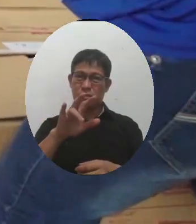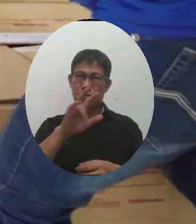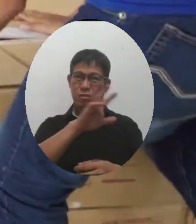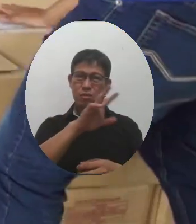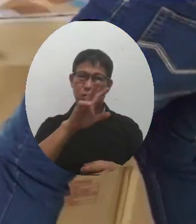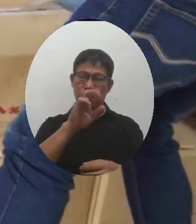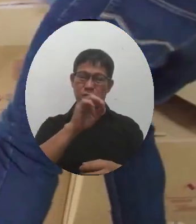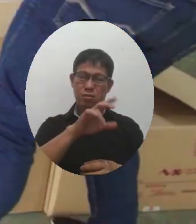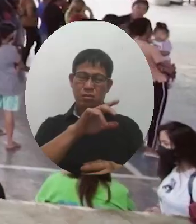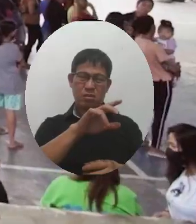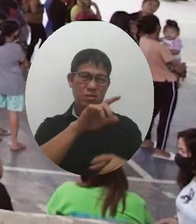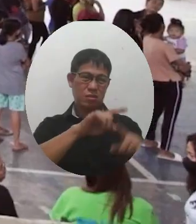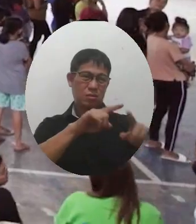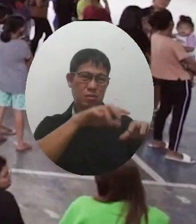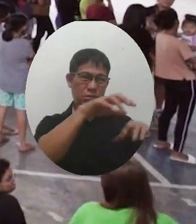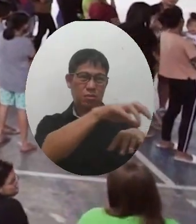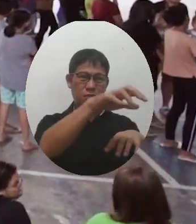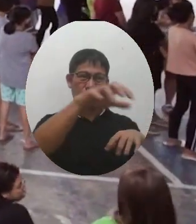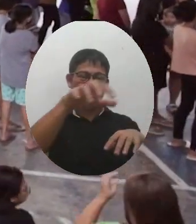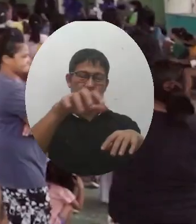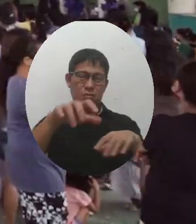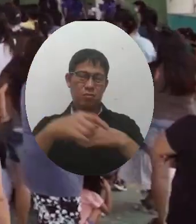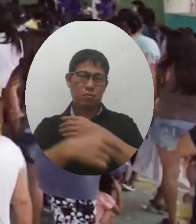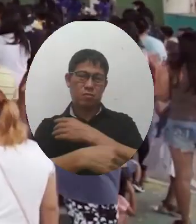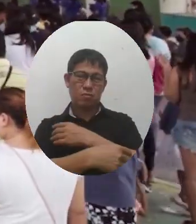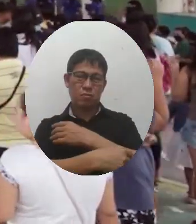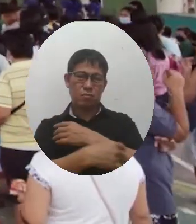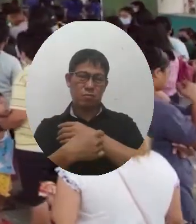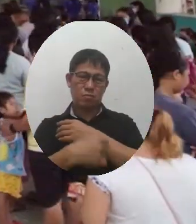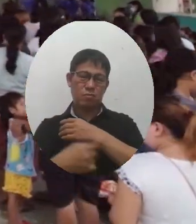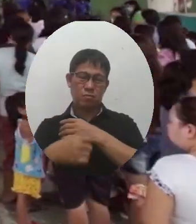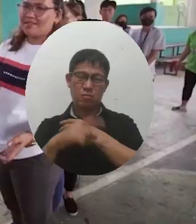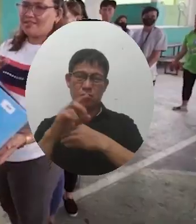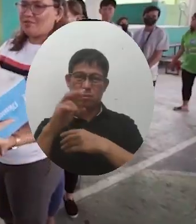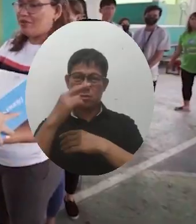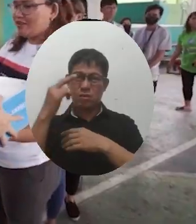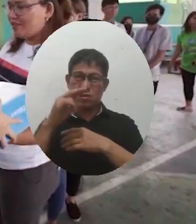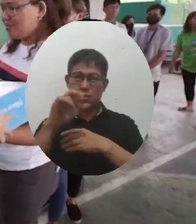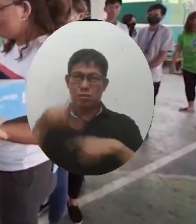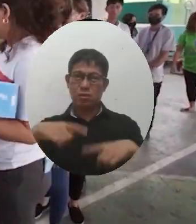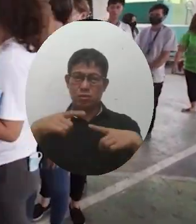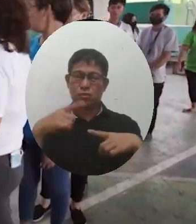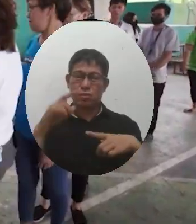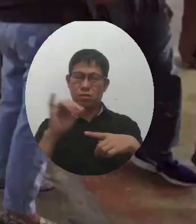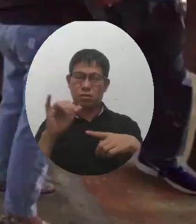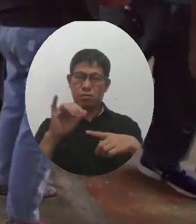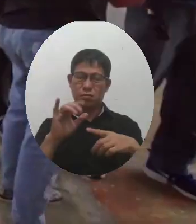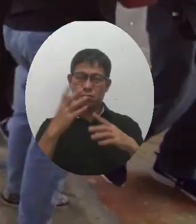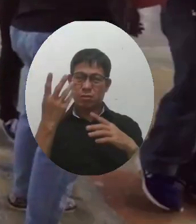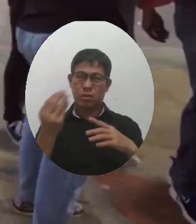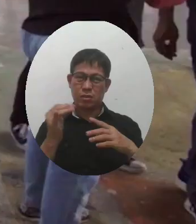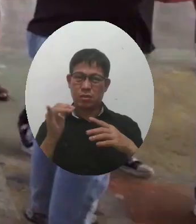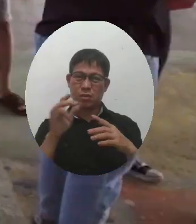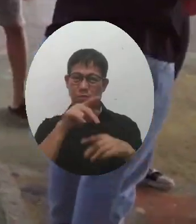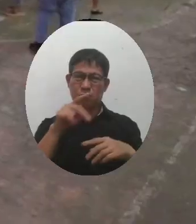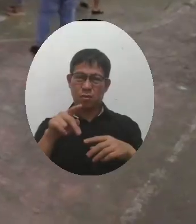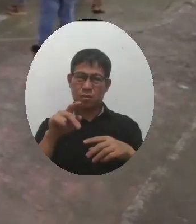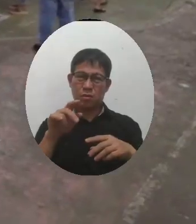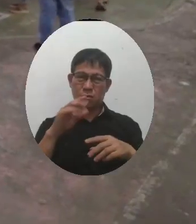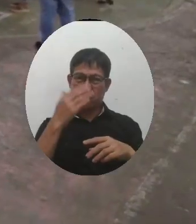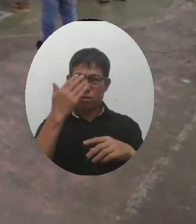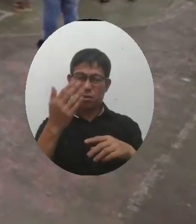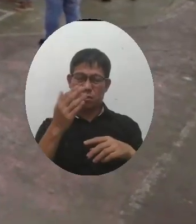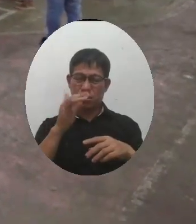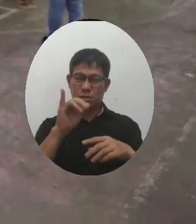na barangay na Zamboanga del Sur, Rizal, Laguna, Cavite, Batangas, Pampanga, Bulacan, Isabela